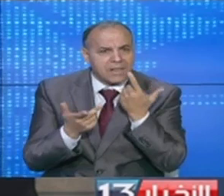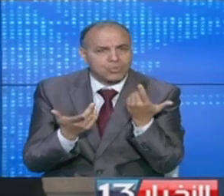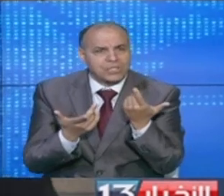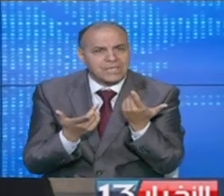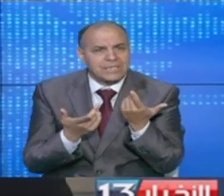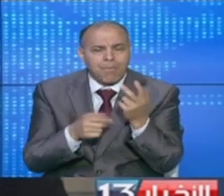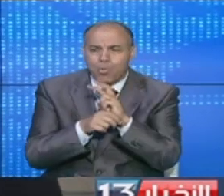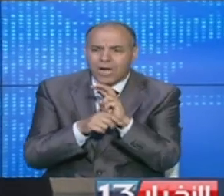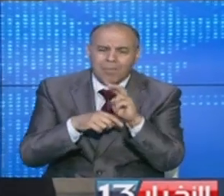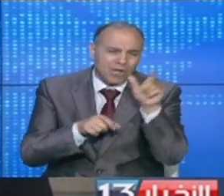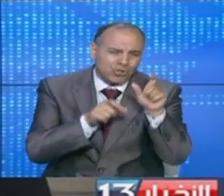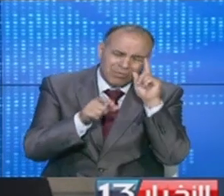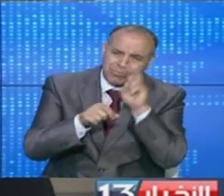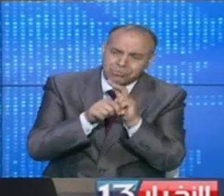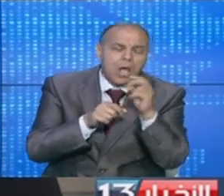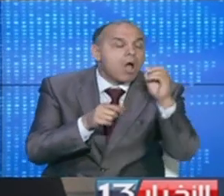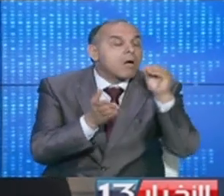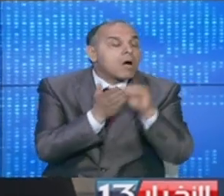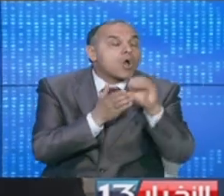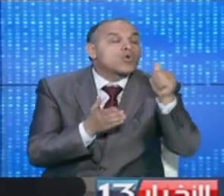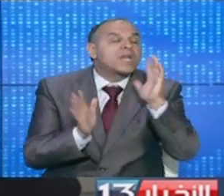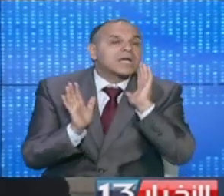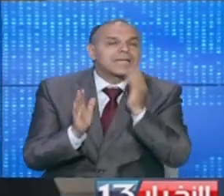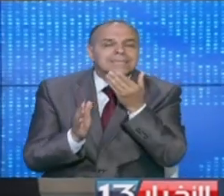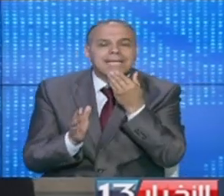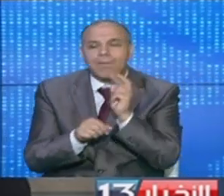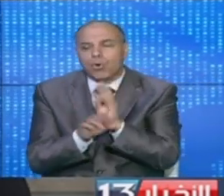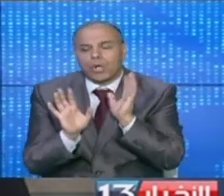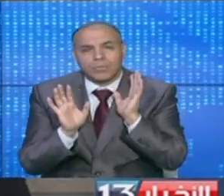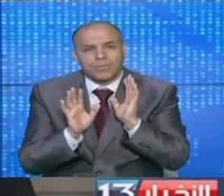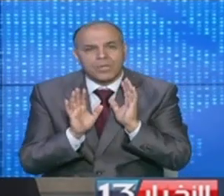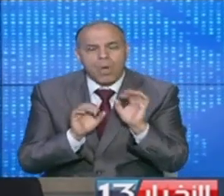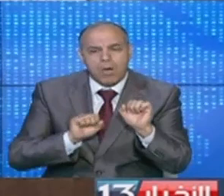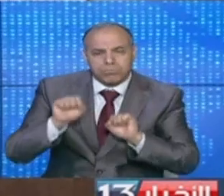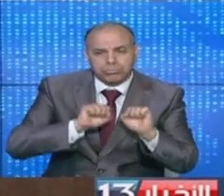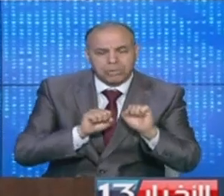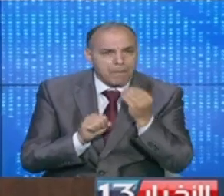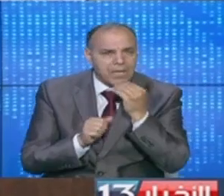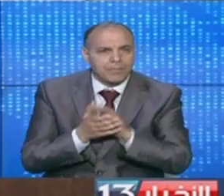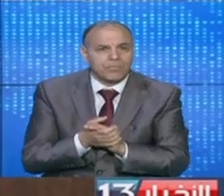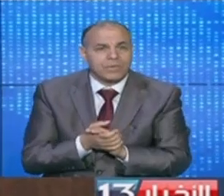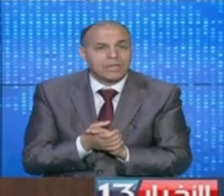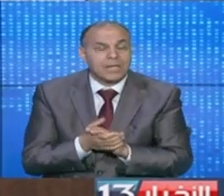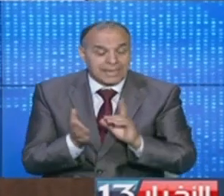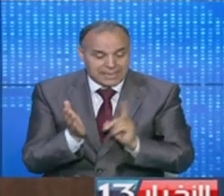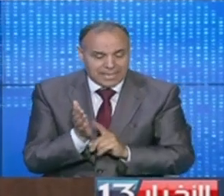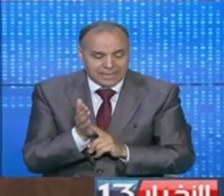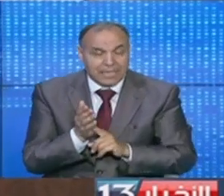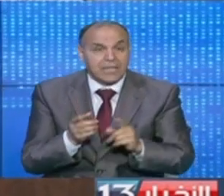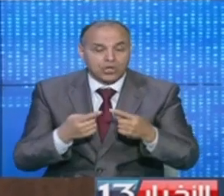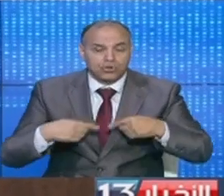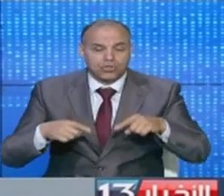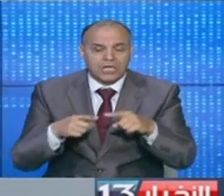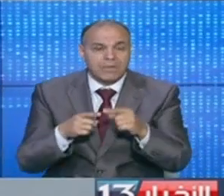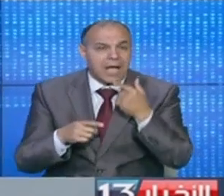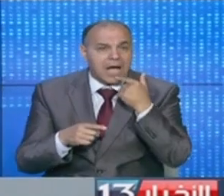المراقبه البشريه الانسانيه وهذا يسهل عمليه مراقبه وسهل للتحكم في الدعم كما تم التاكيد خلال هذه الجلسه على